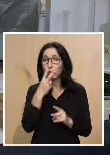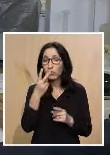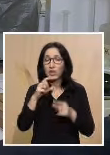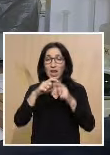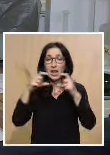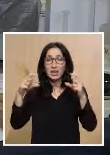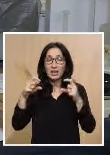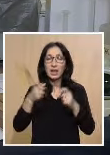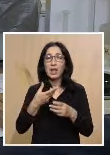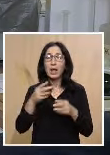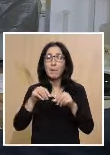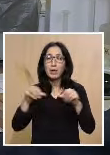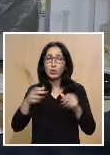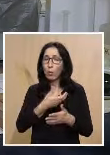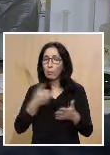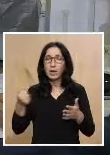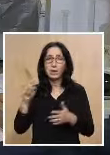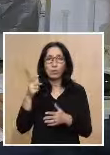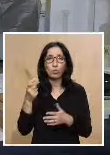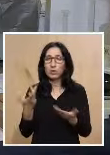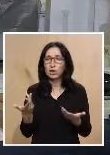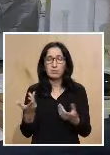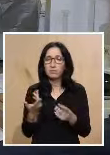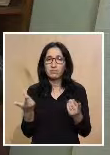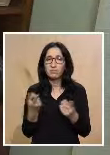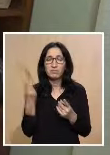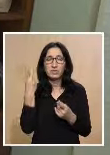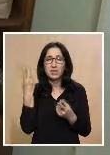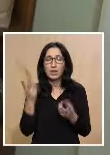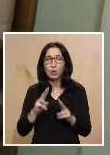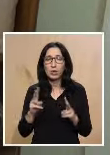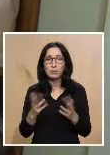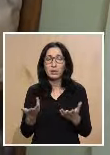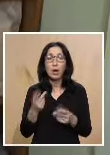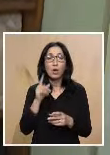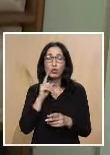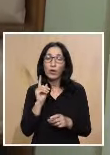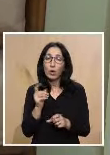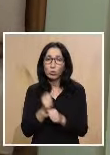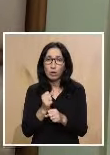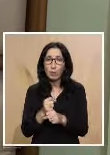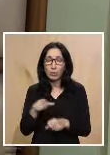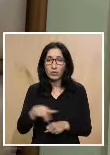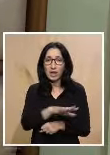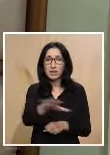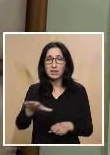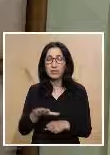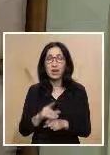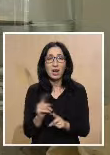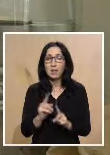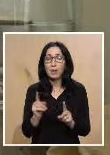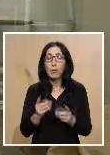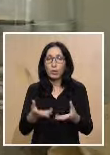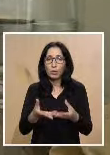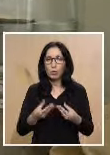етикет брашно без глутен, за мен звучи някак странно. За човек, който нали, работи в тая сфера, някак си не